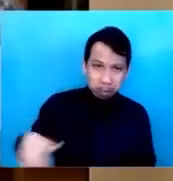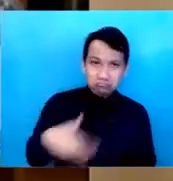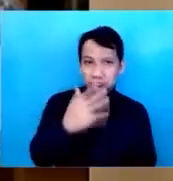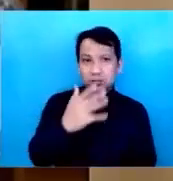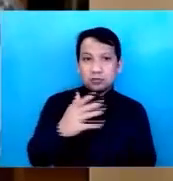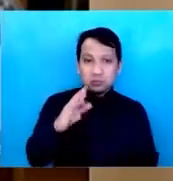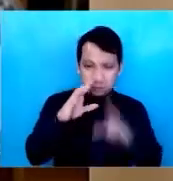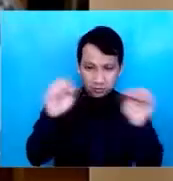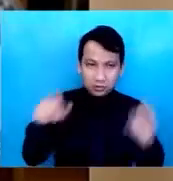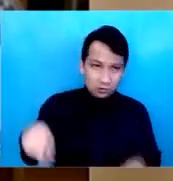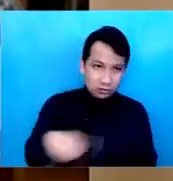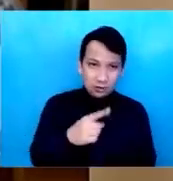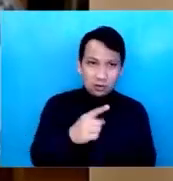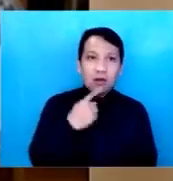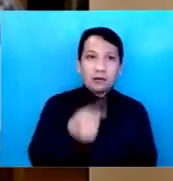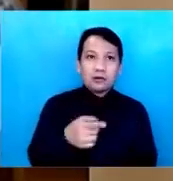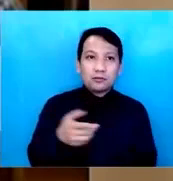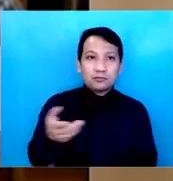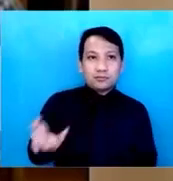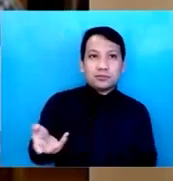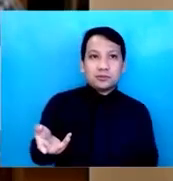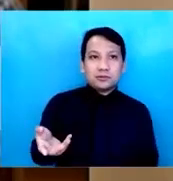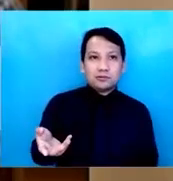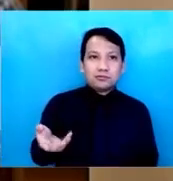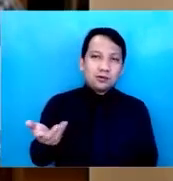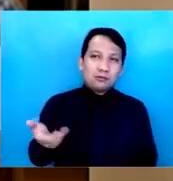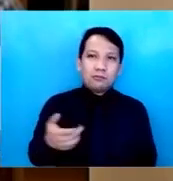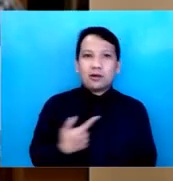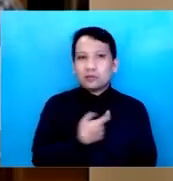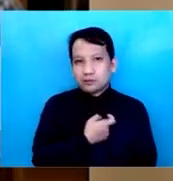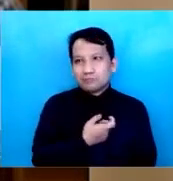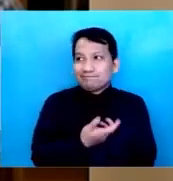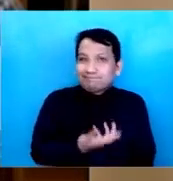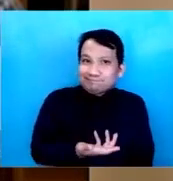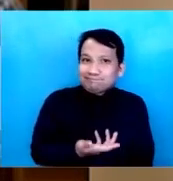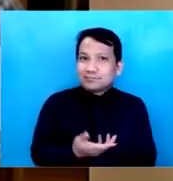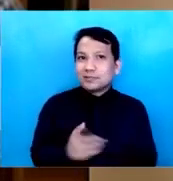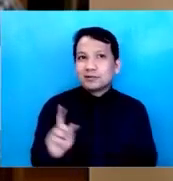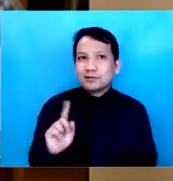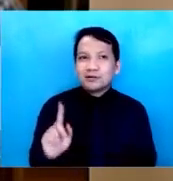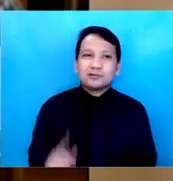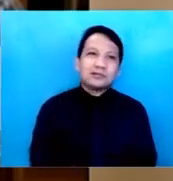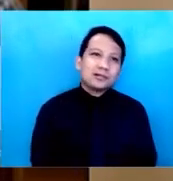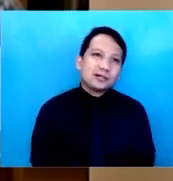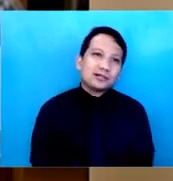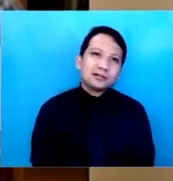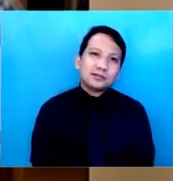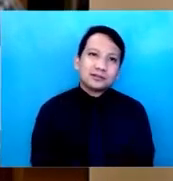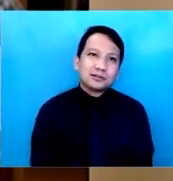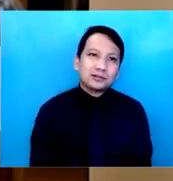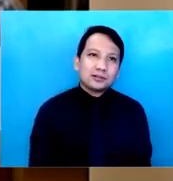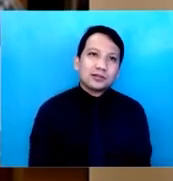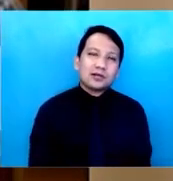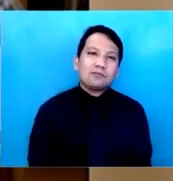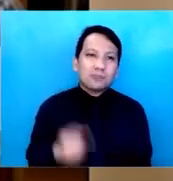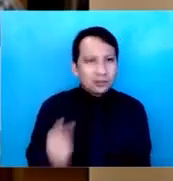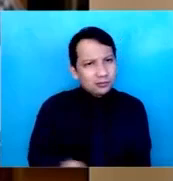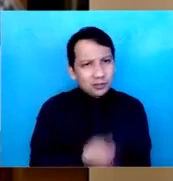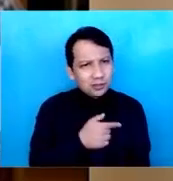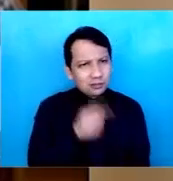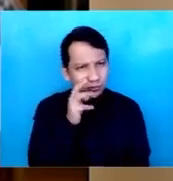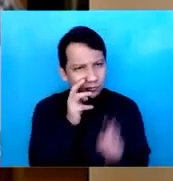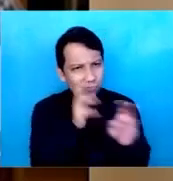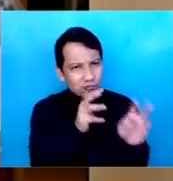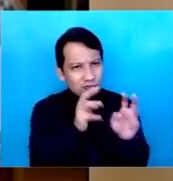tumakbo at dahil dyan, sinasabi mo nga, may hugot, may sama ng loob. Sa totoo lang, sa tagal kong pinapanood siya mula